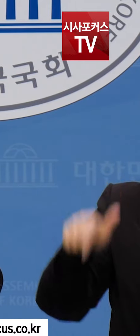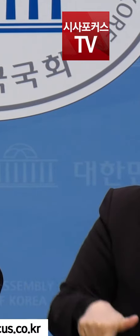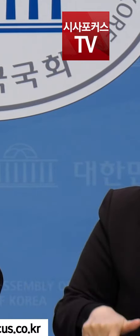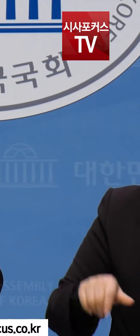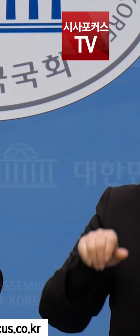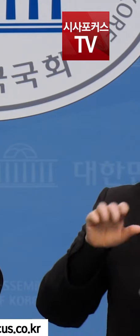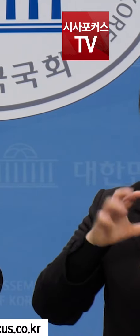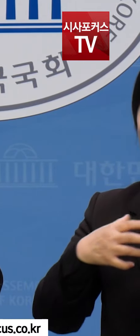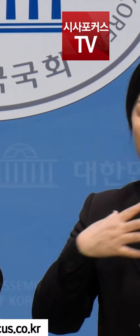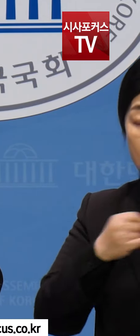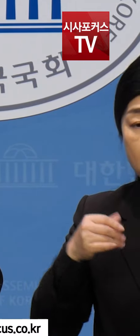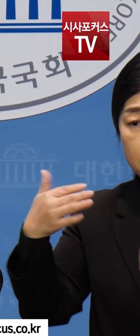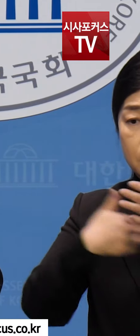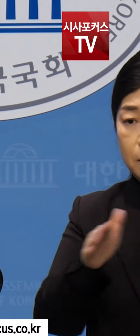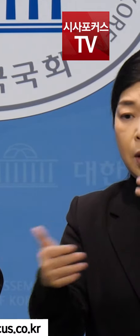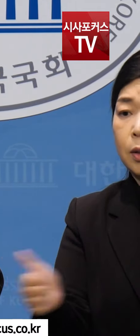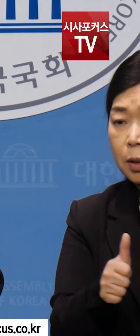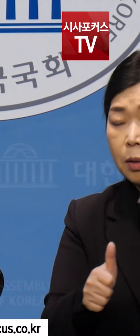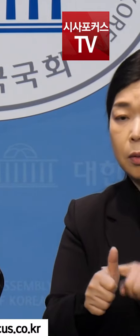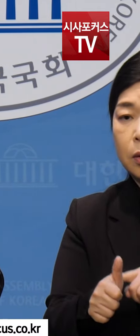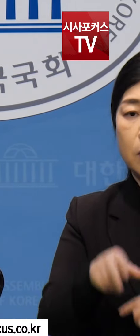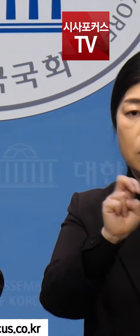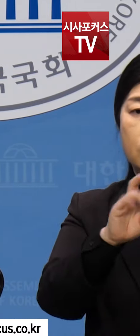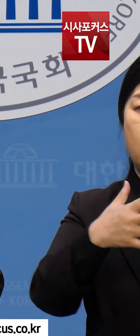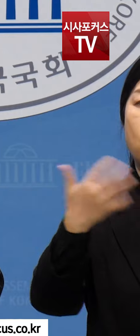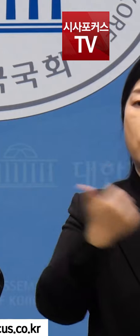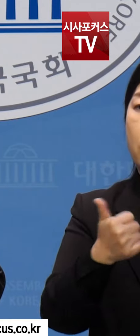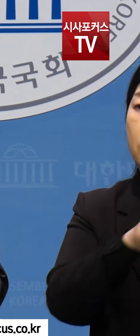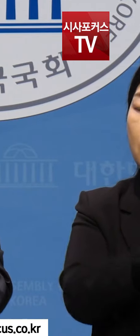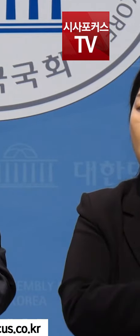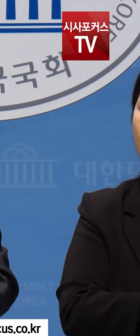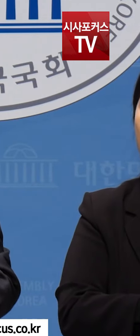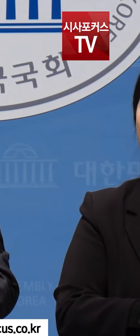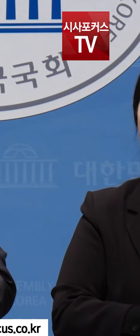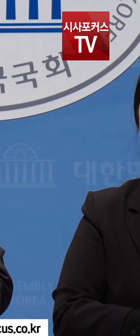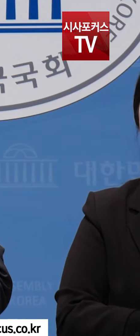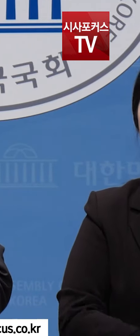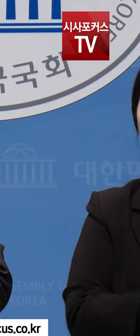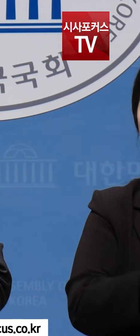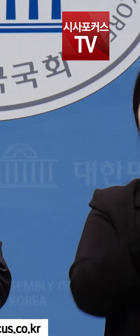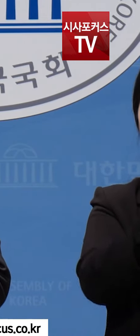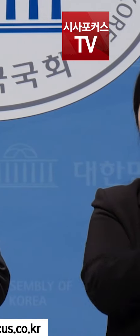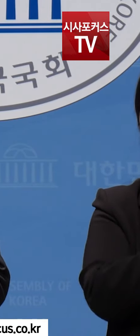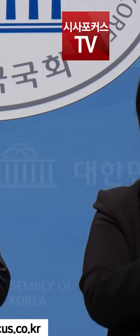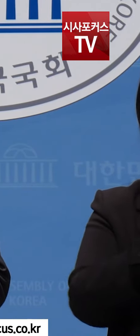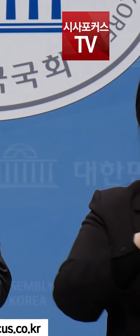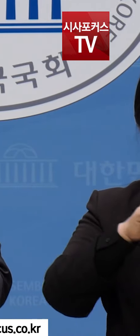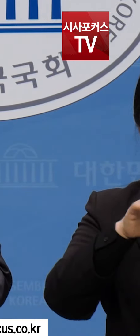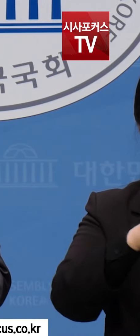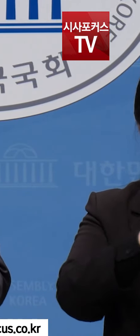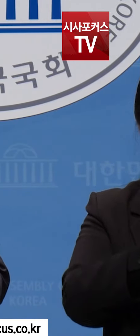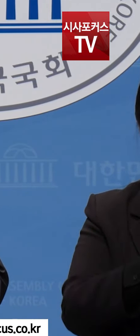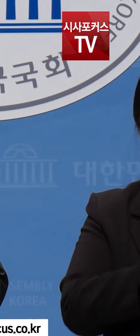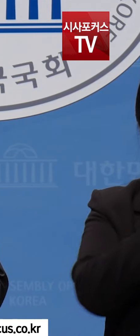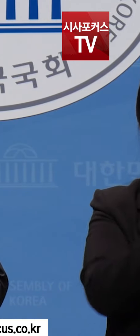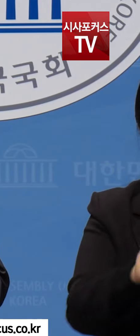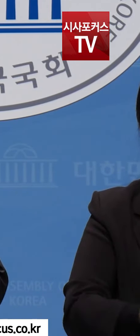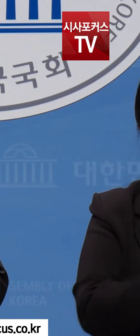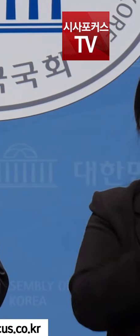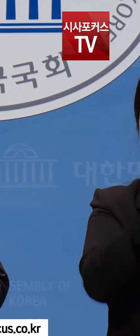22대 총선에서 국민의힘 후보로 공천까지 받았습니다. 대통령과 정부에